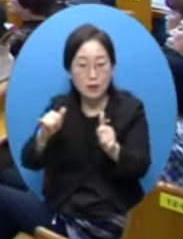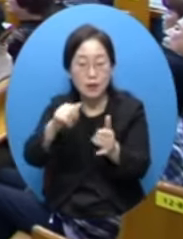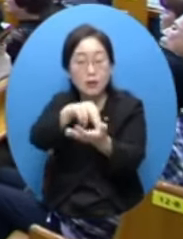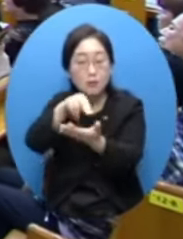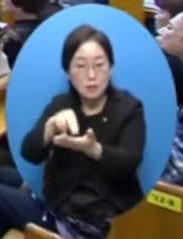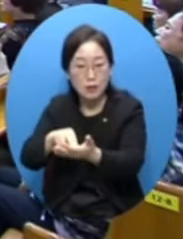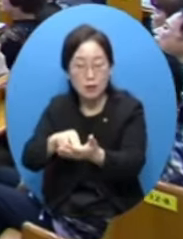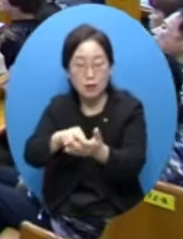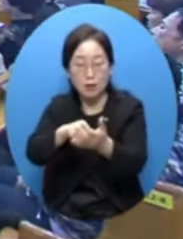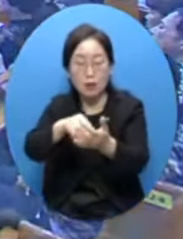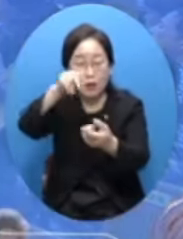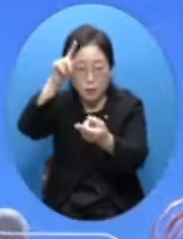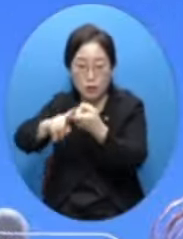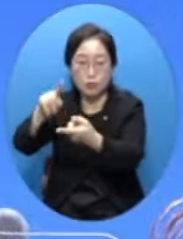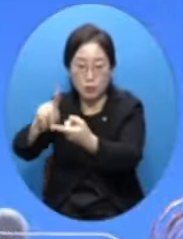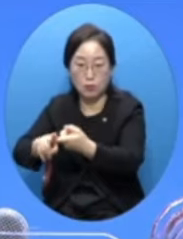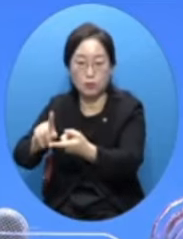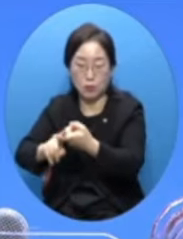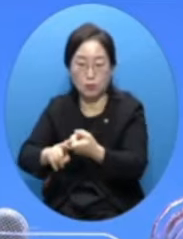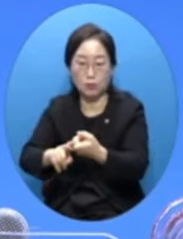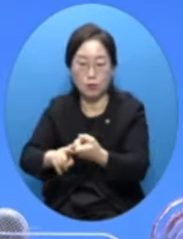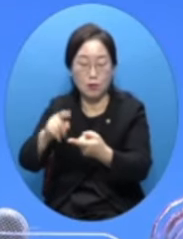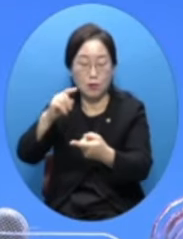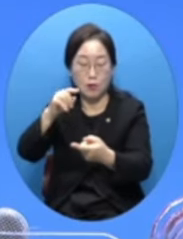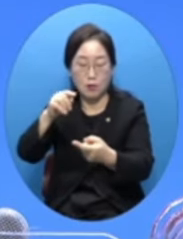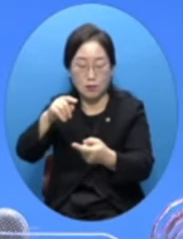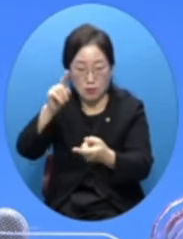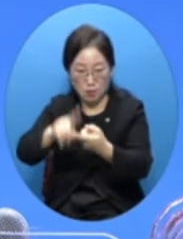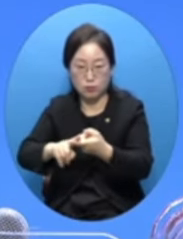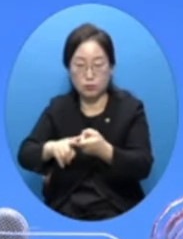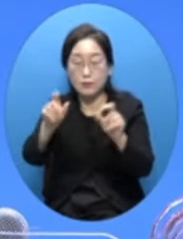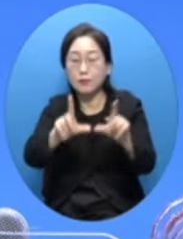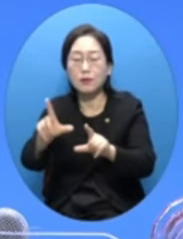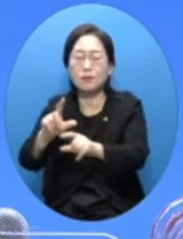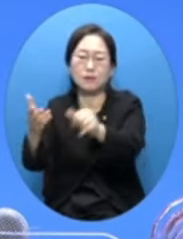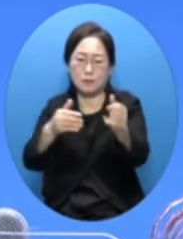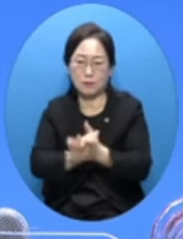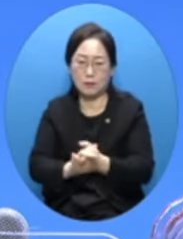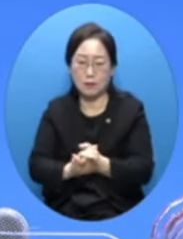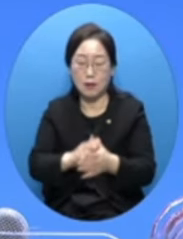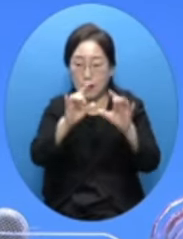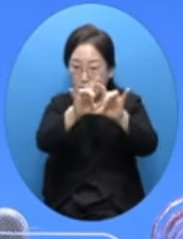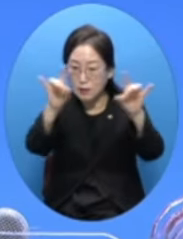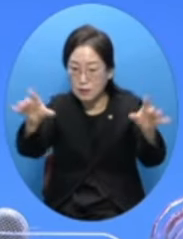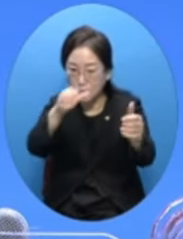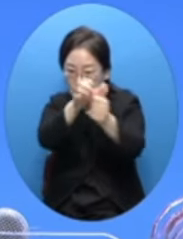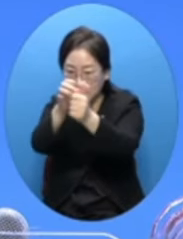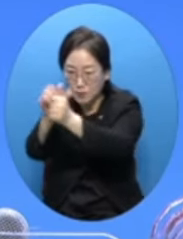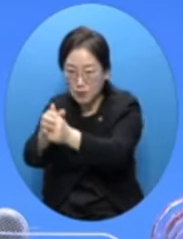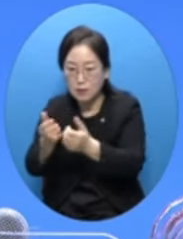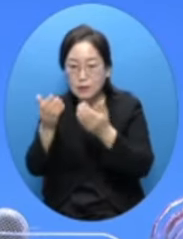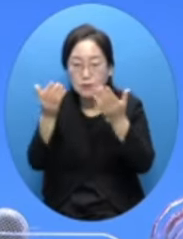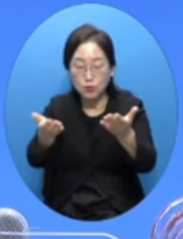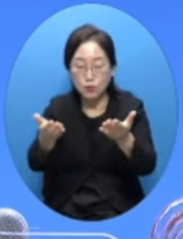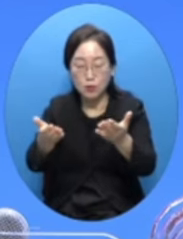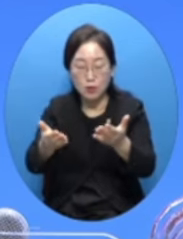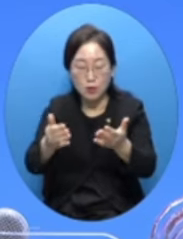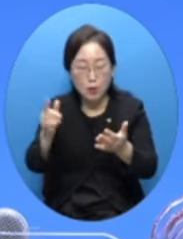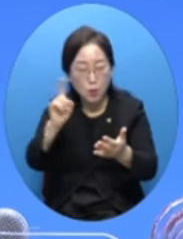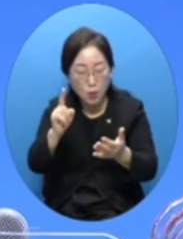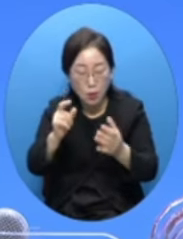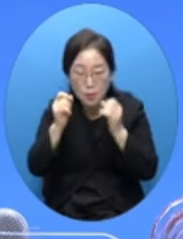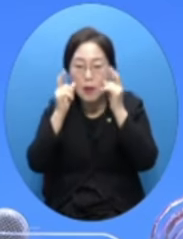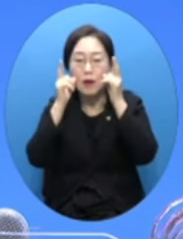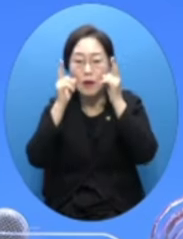그 부르심에 합당한 삶을 살아가는 우리 모두가 되어야 합니다. 각자 각자의 주신 분명한 사명을 깨닫고